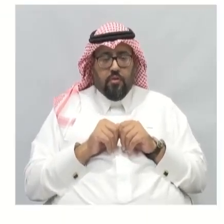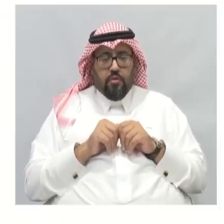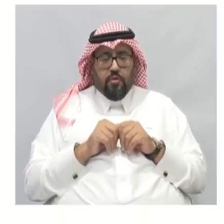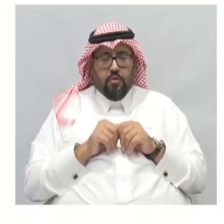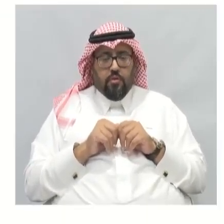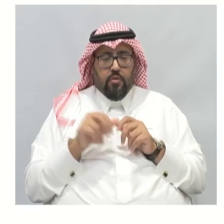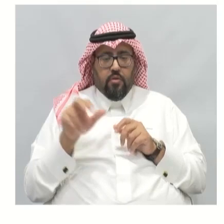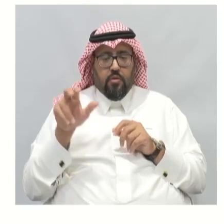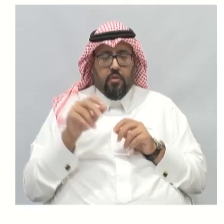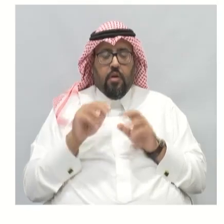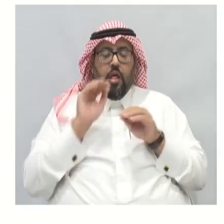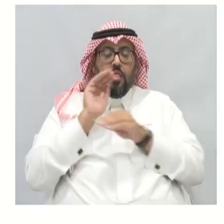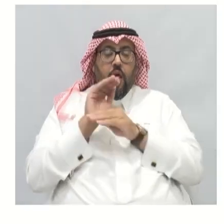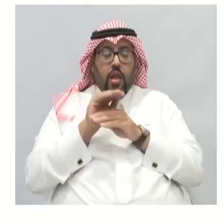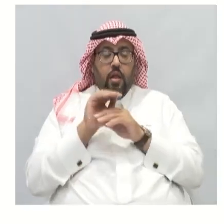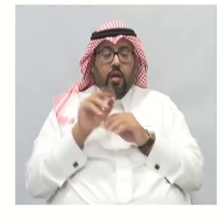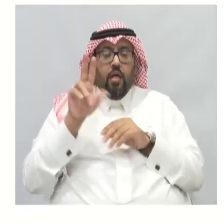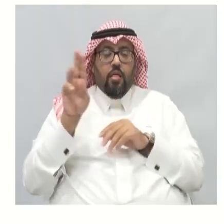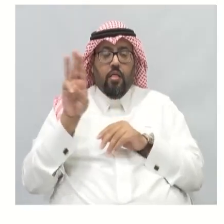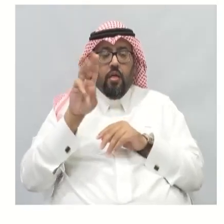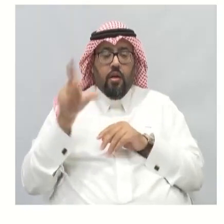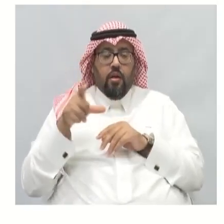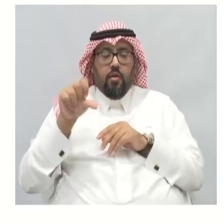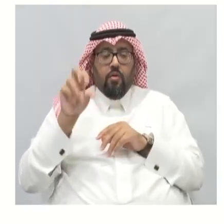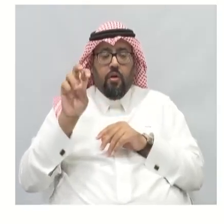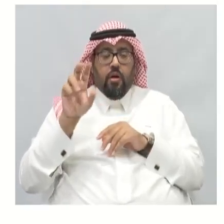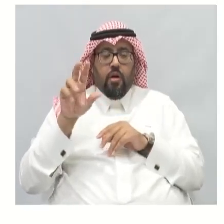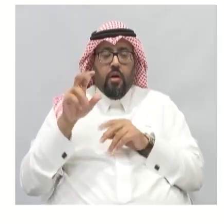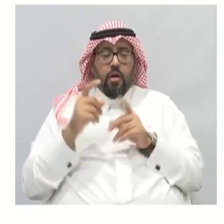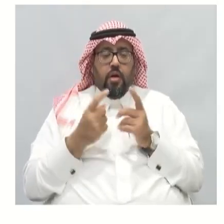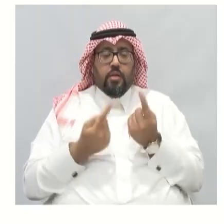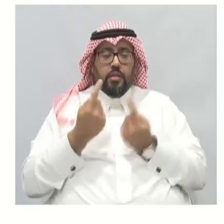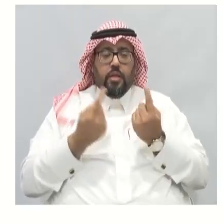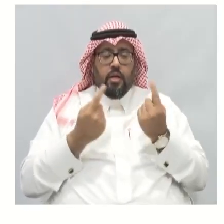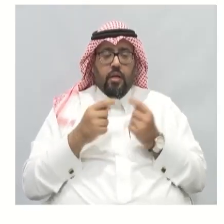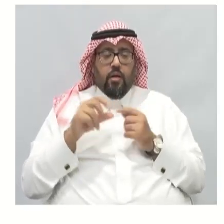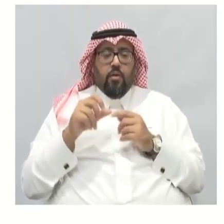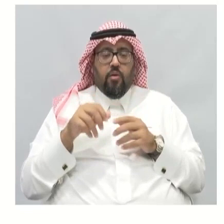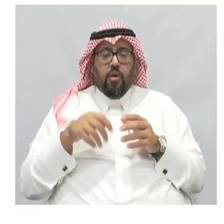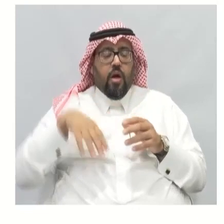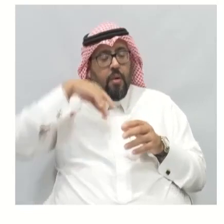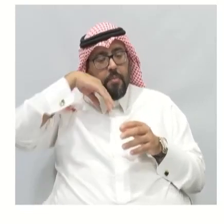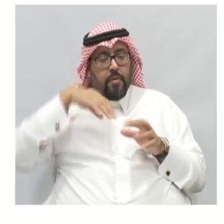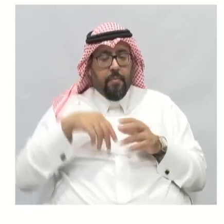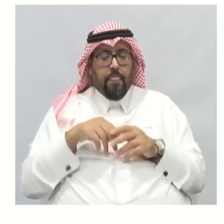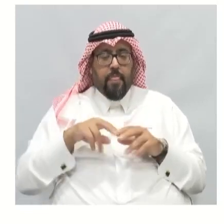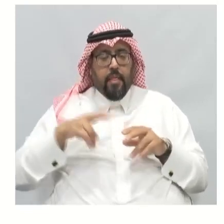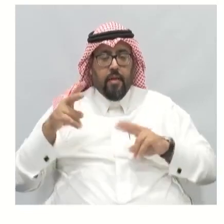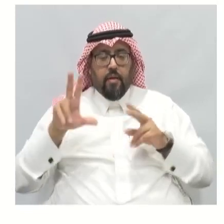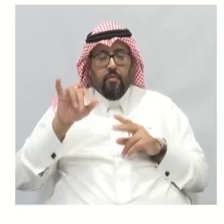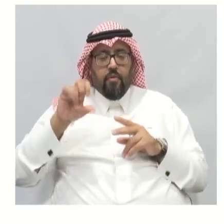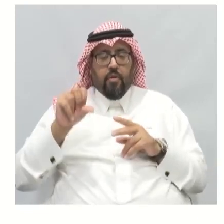والبراري سنتحدث عن الثروه الزراعيه ورعي الماشيه تتنوع الموارد